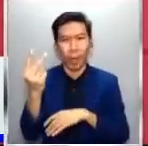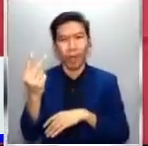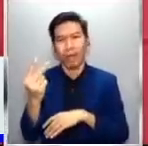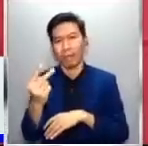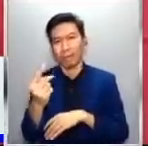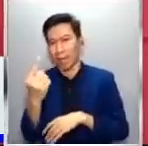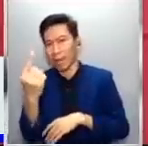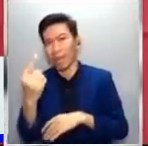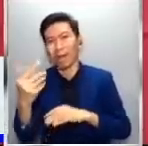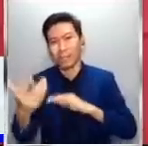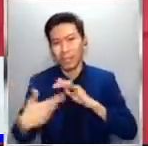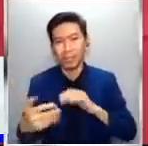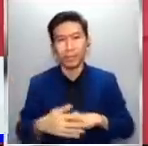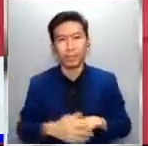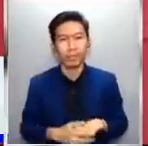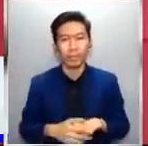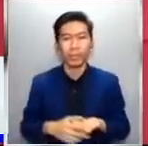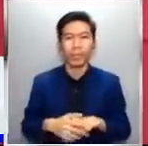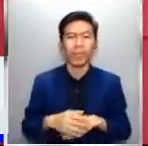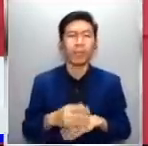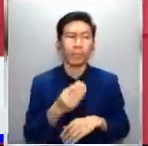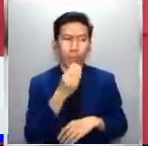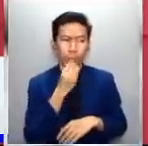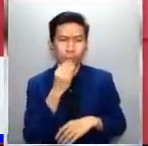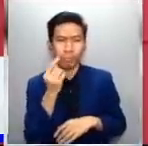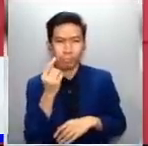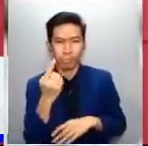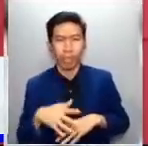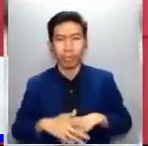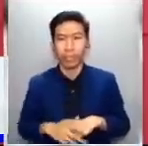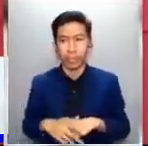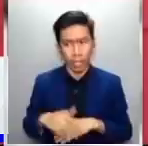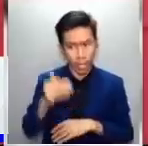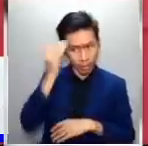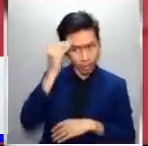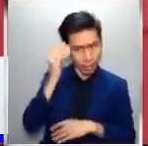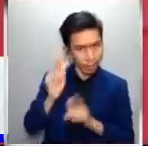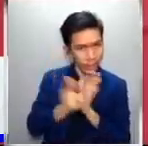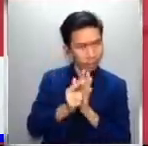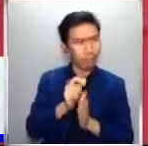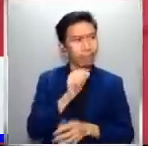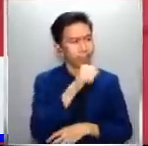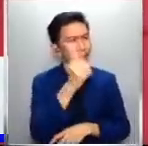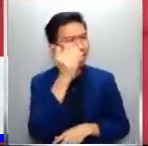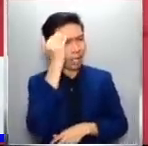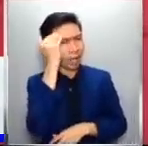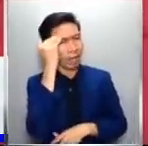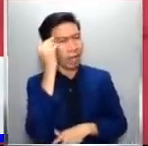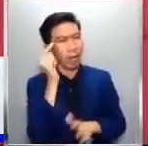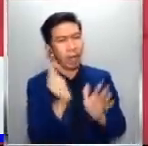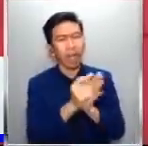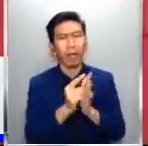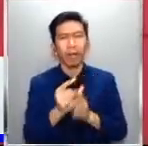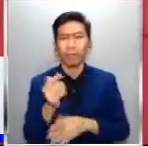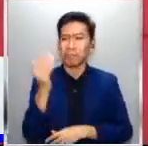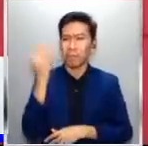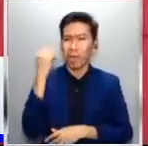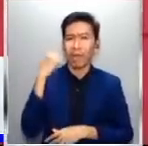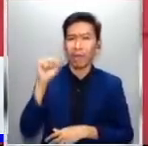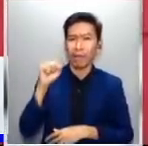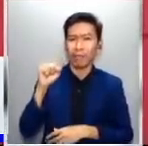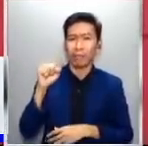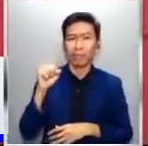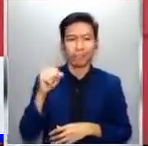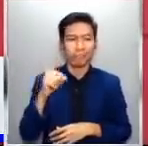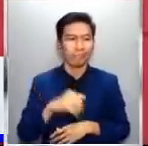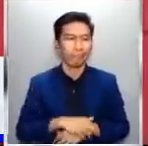Pangkain lang. Alam niyo po na bawal? Oo, alam naman namin, ma'am. Bakit po? No choice na kami, wala